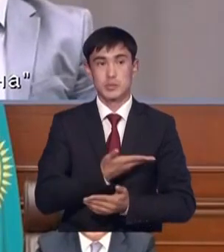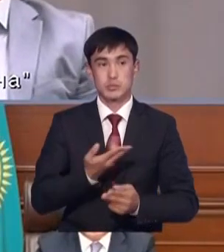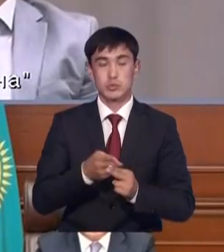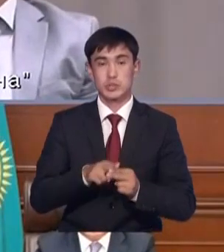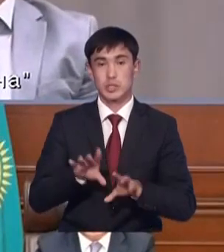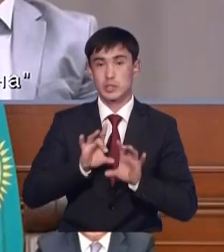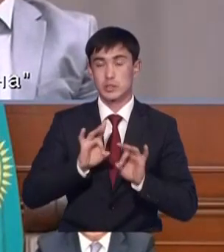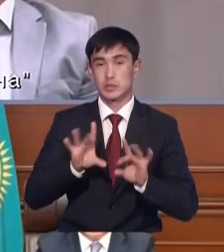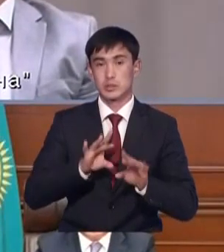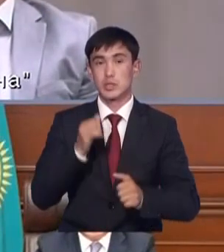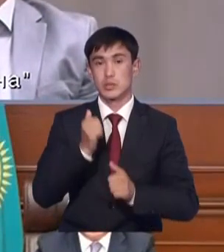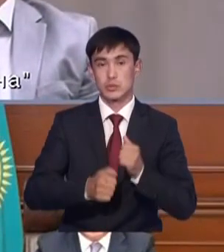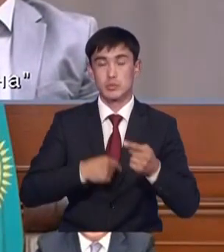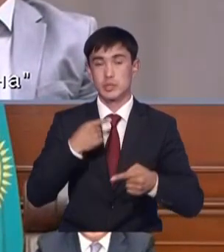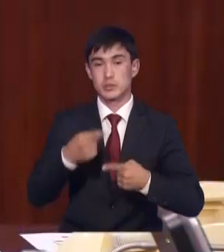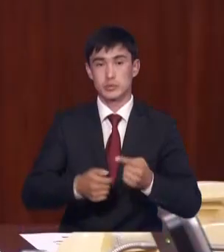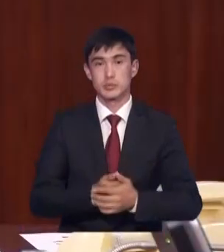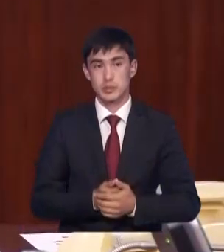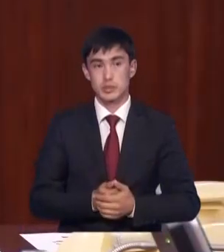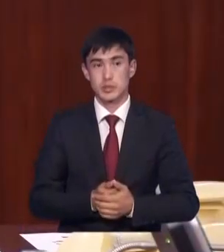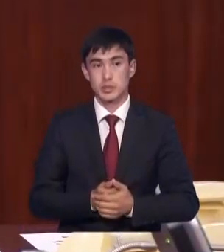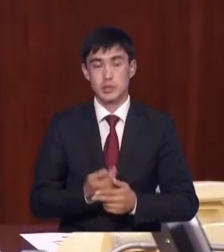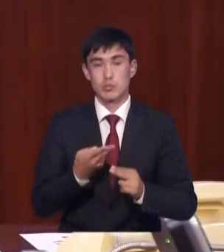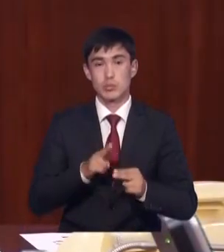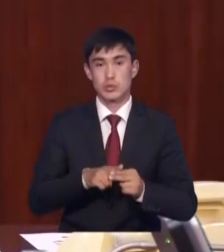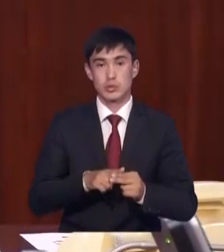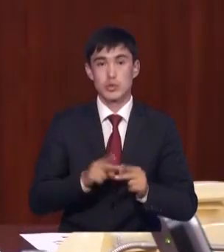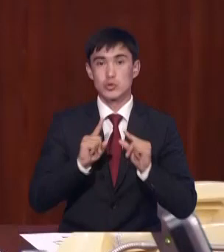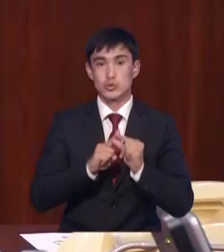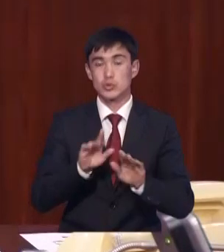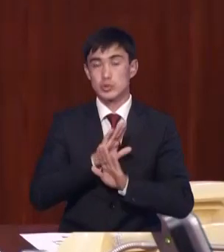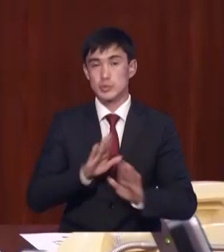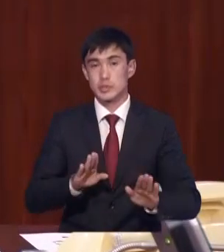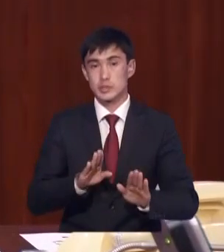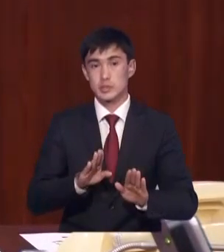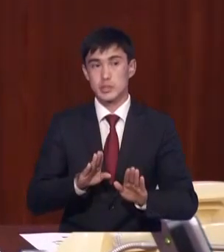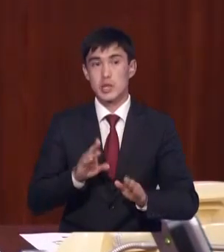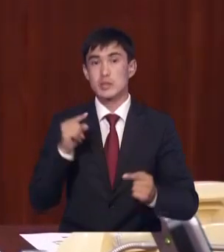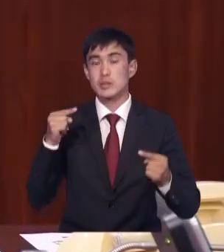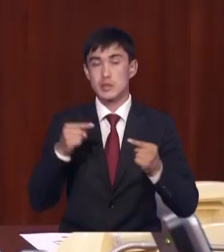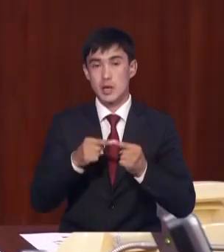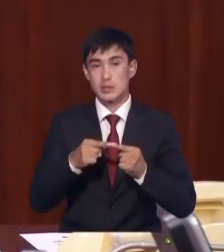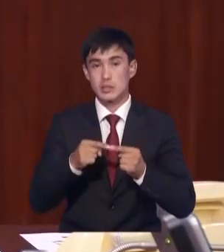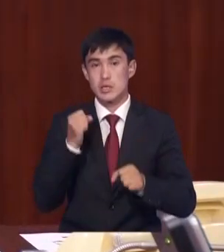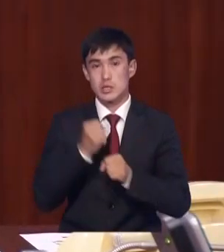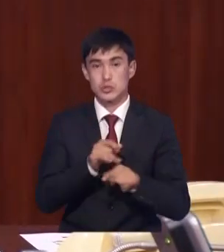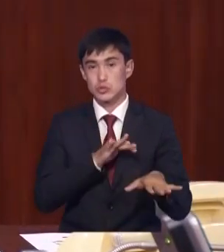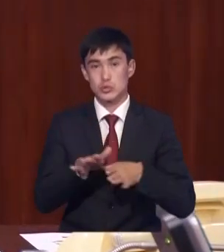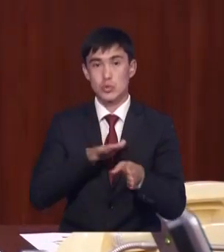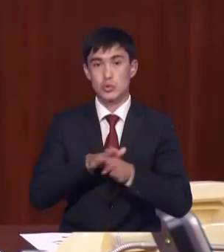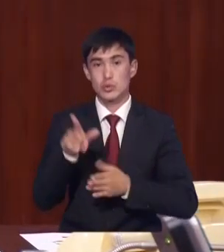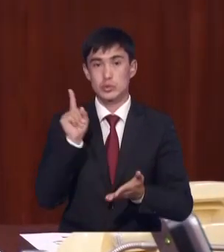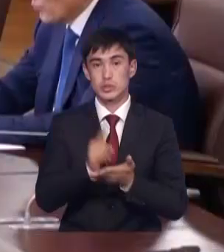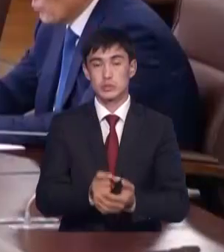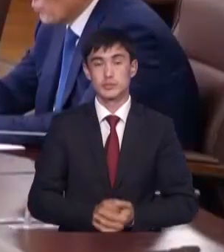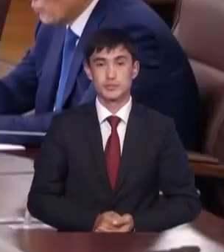жайлы үнемі айтып жүреміз. Бұл тек қана сөз жүзінде емес, нақты іс жүзінде орындалуға